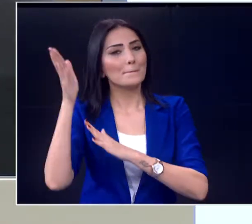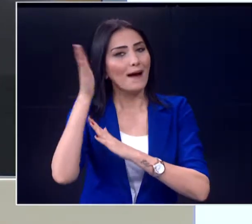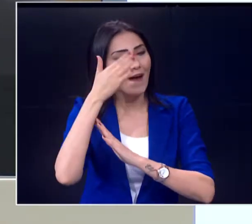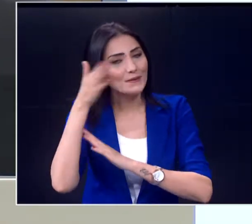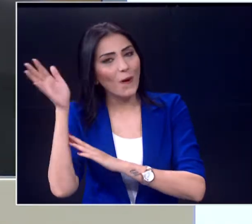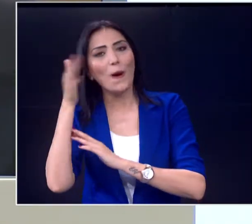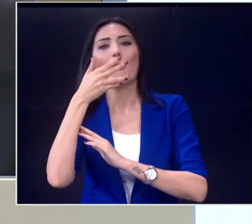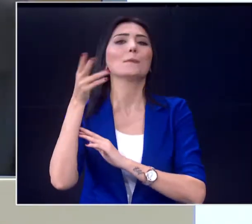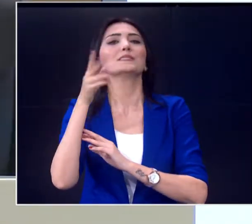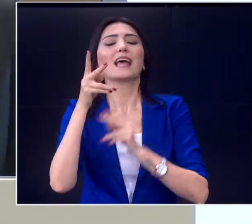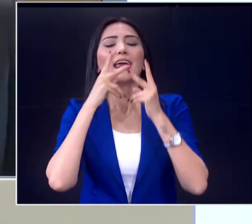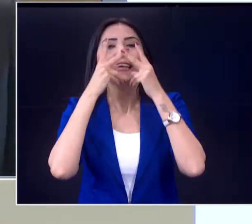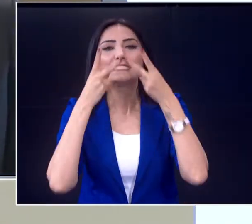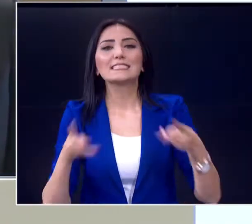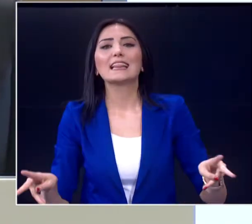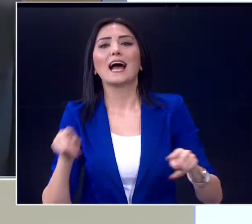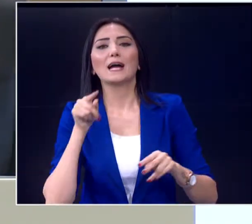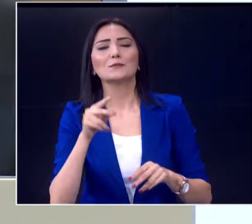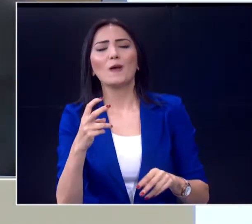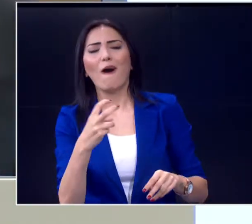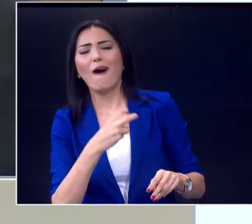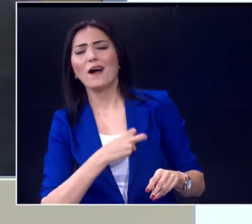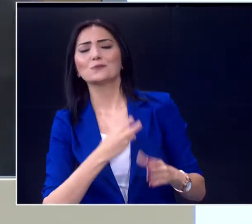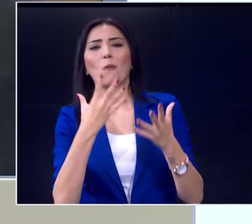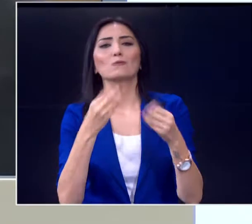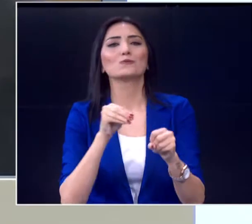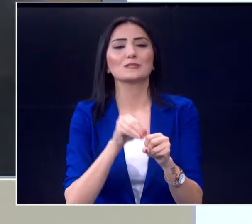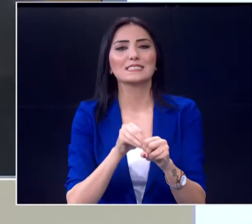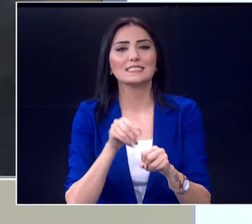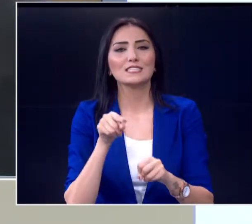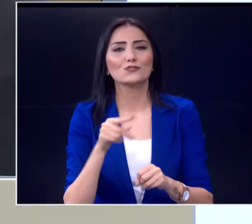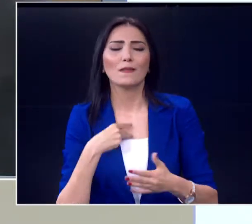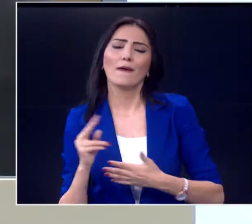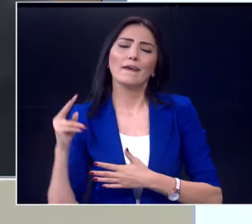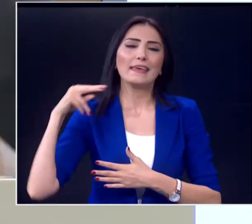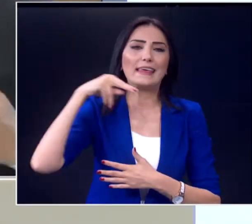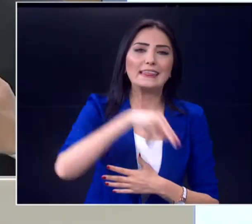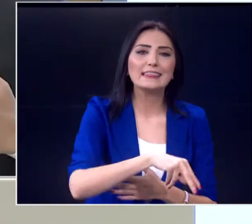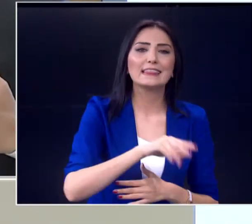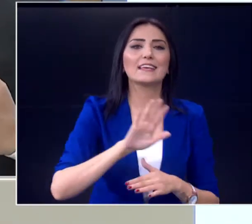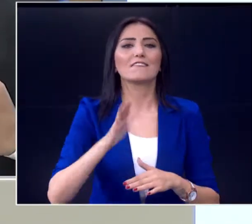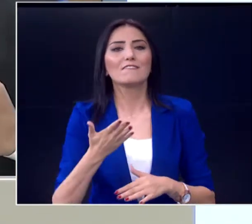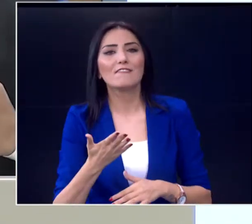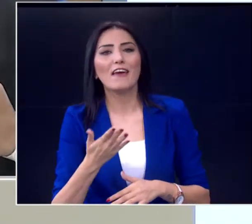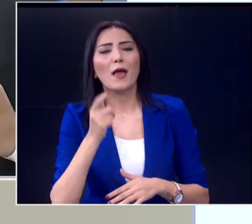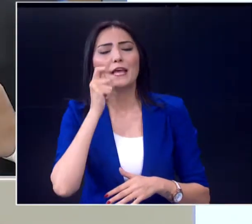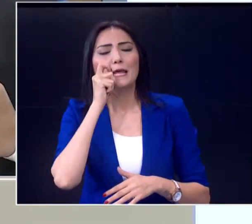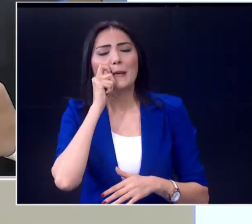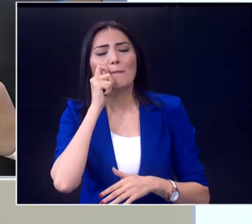bayrağımıza, istiklalimize aşık olduğumuz için indik ve iman